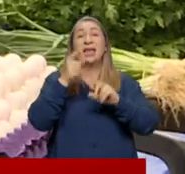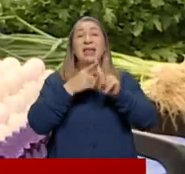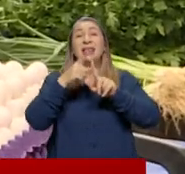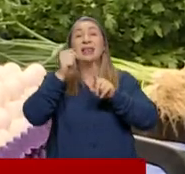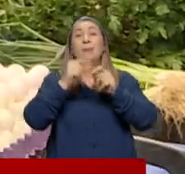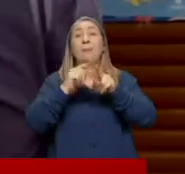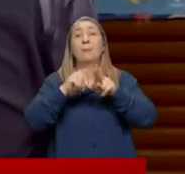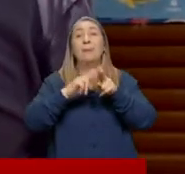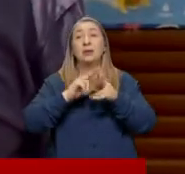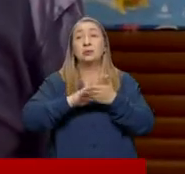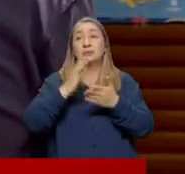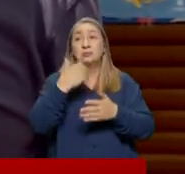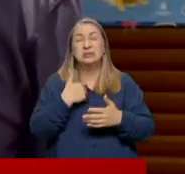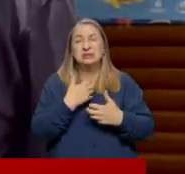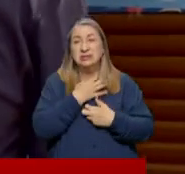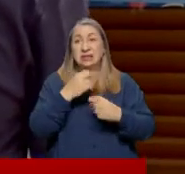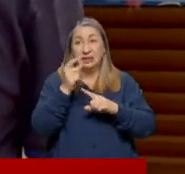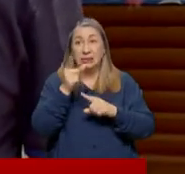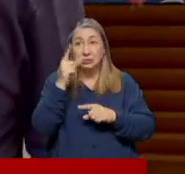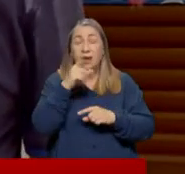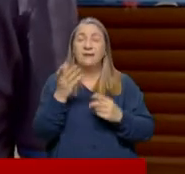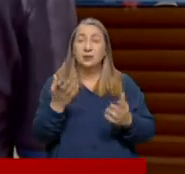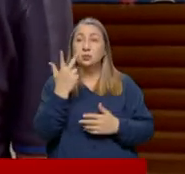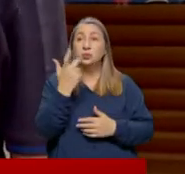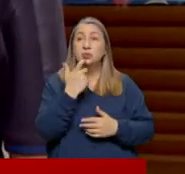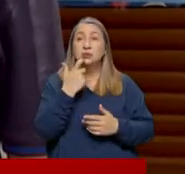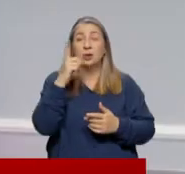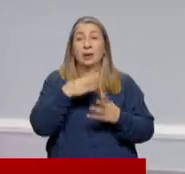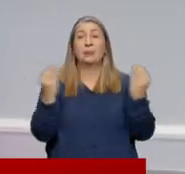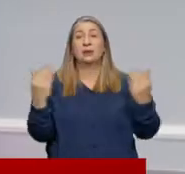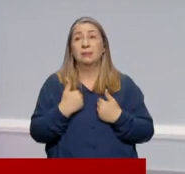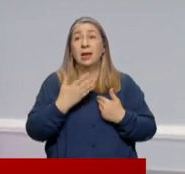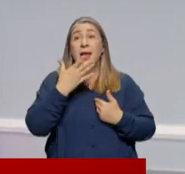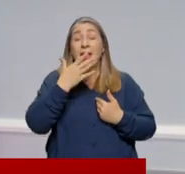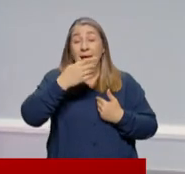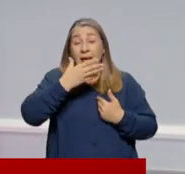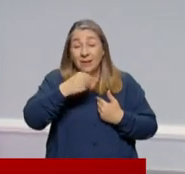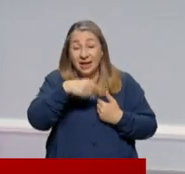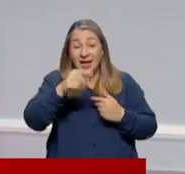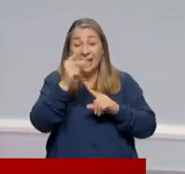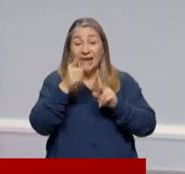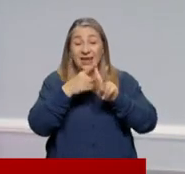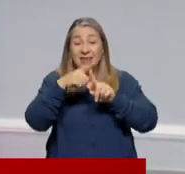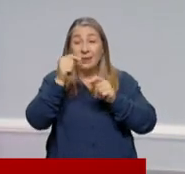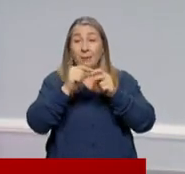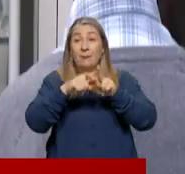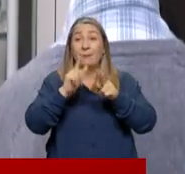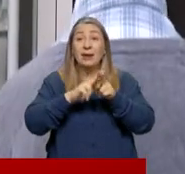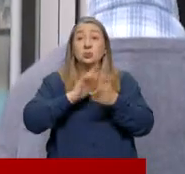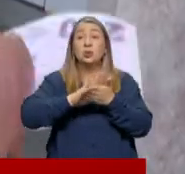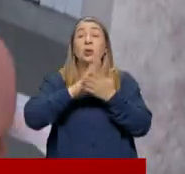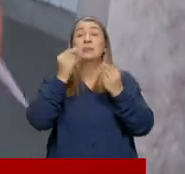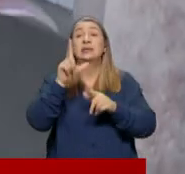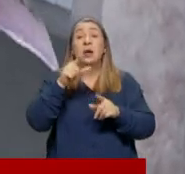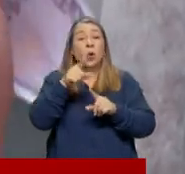düzenlemesi bekliyor bağlıyorum bu intibaktan mı Evet kaybetmiştik emekleri Muhakkak bir intibak düzenlemesinin yapılması